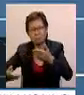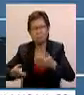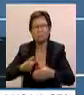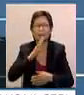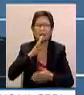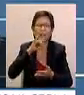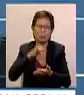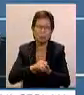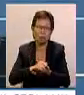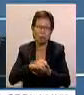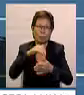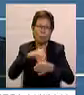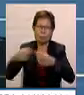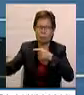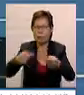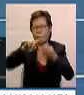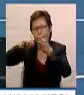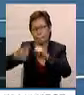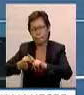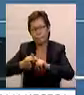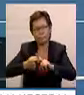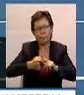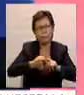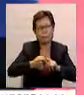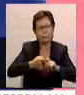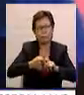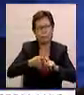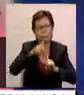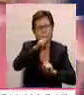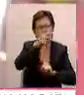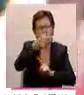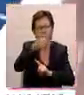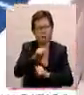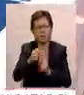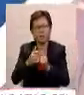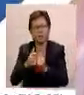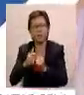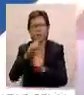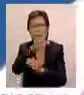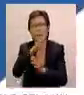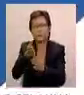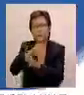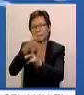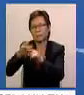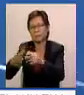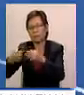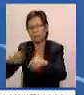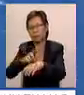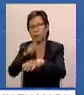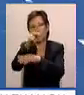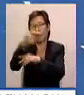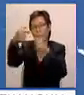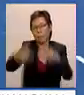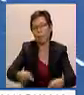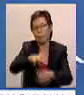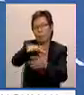Beliau berkata demikian pada perlawanan persahabatan antarabangsa IBSA bersama pasukan lima sebelah dari Jepun di Kuala Lumpur.